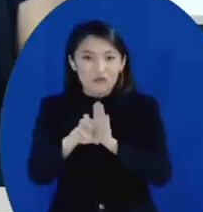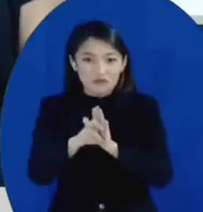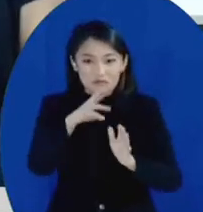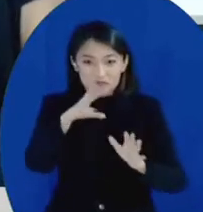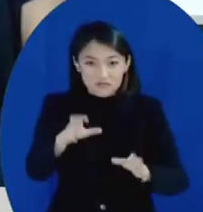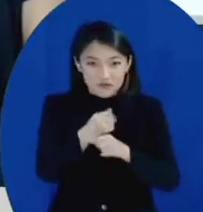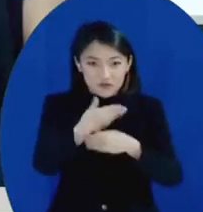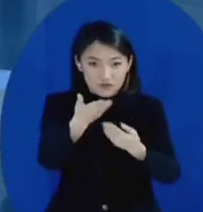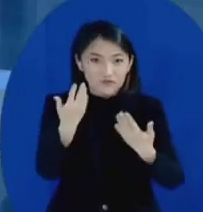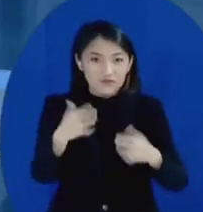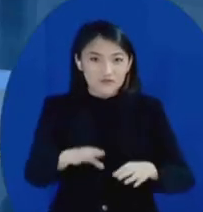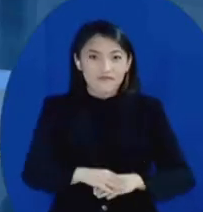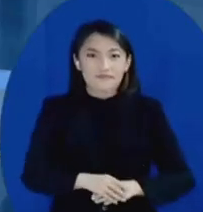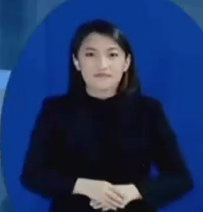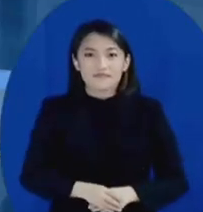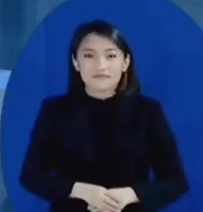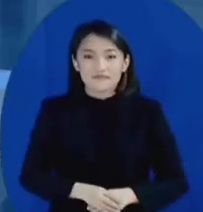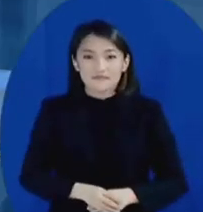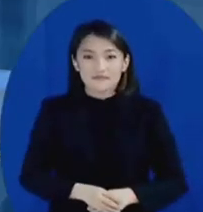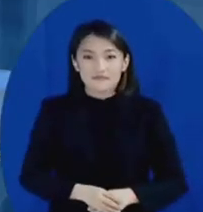багц мэдээгээд боллоо.